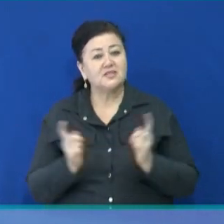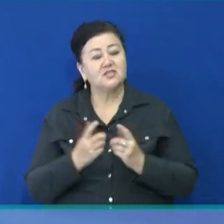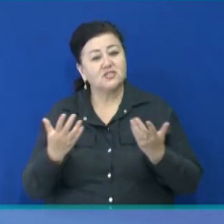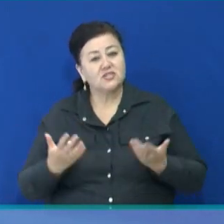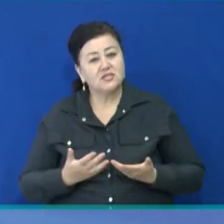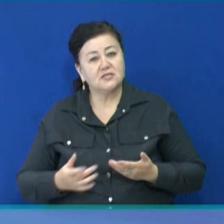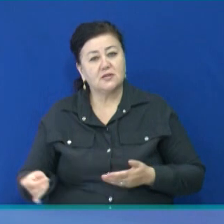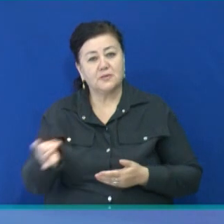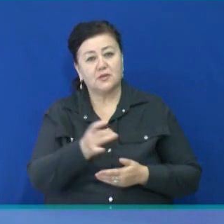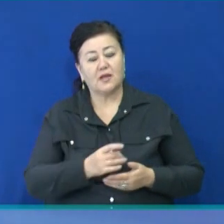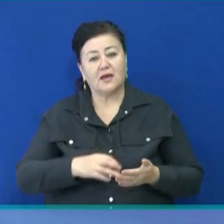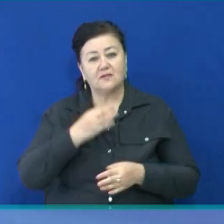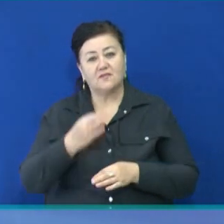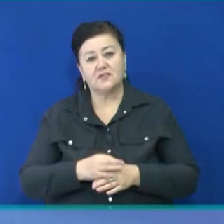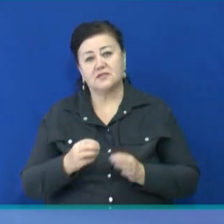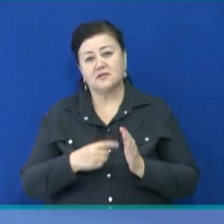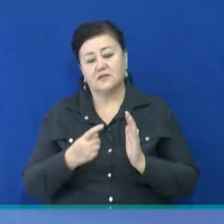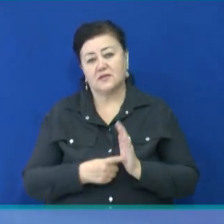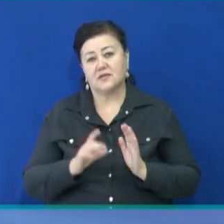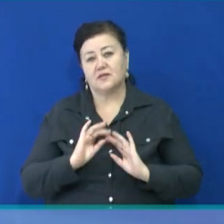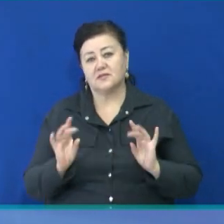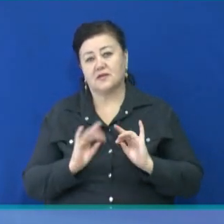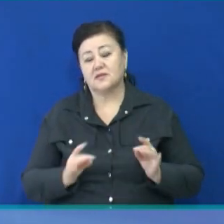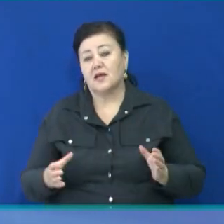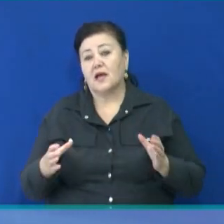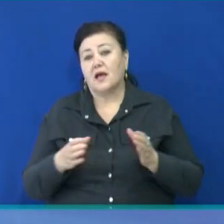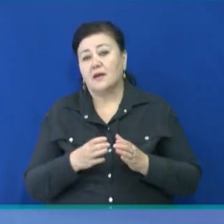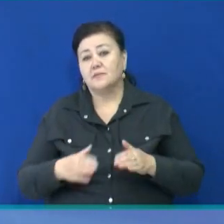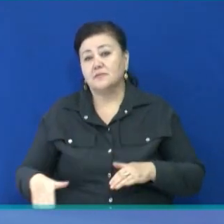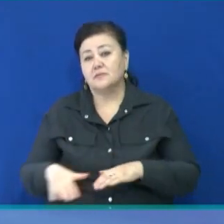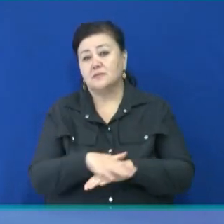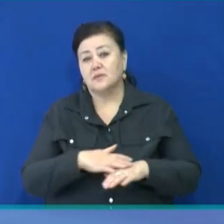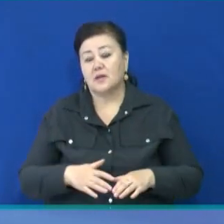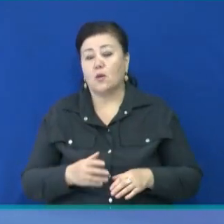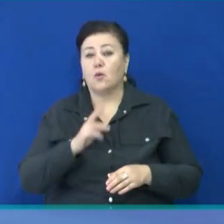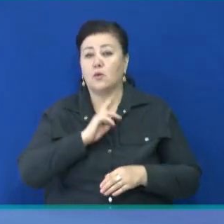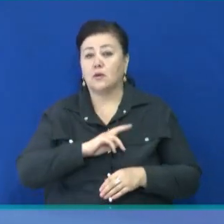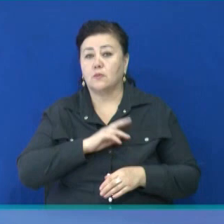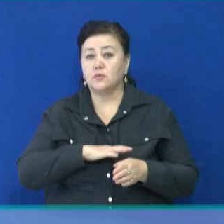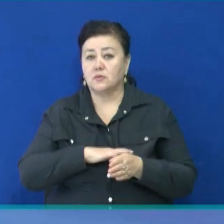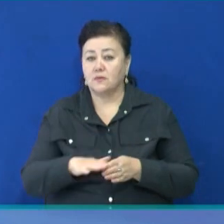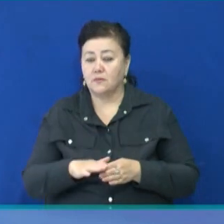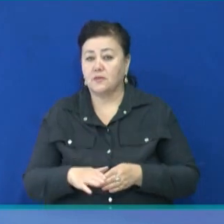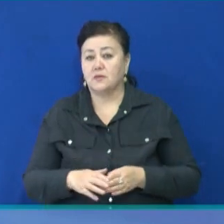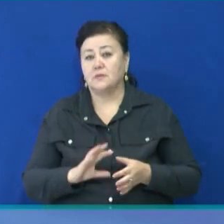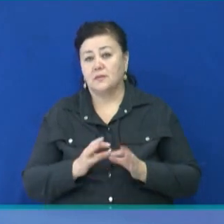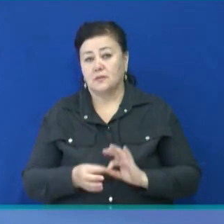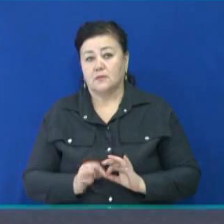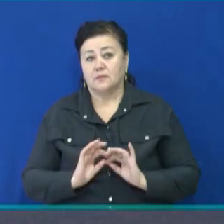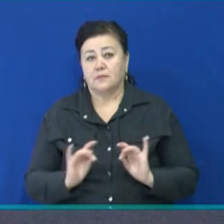жителями региона, ответил на их вопросы и рассказал общественности о проделанной работе и дальнейших планах. Подробнее в